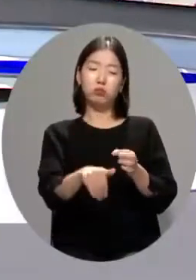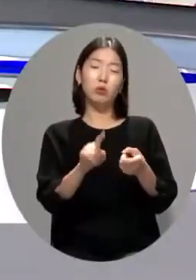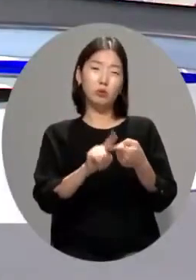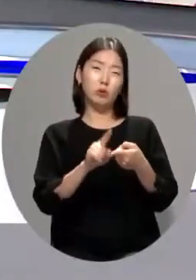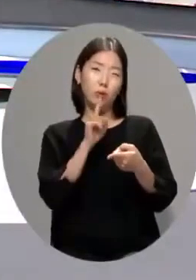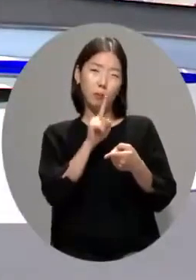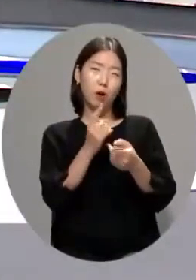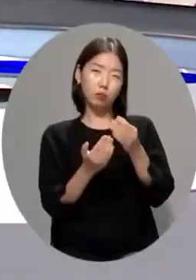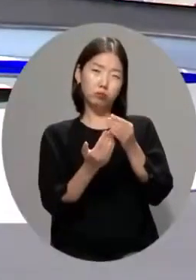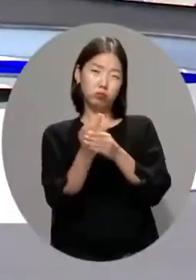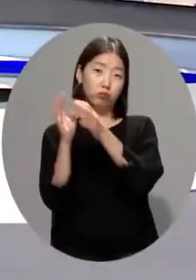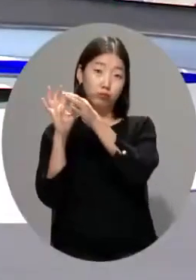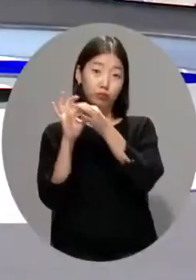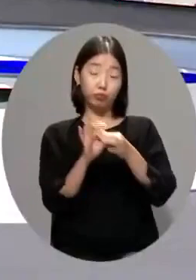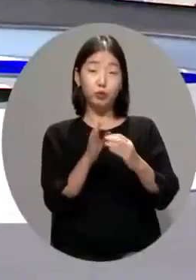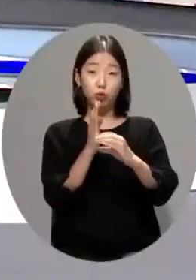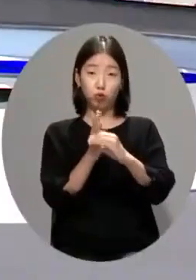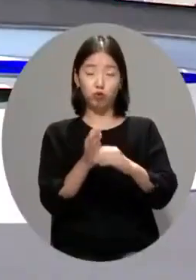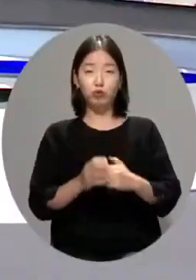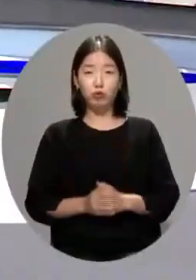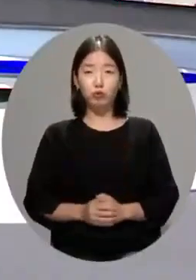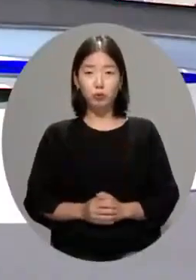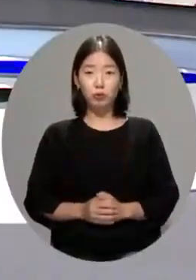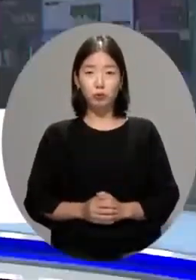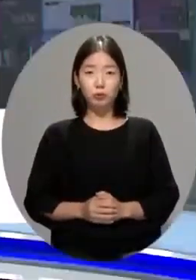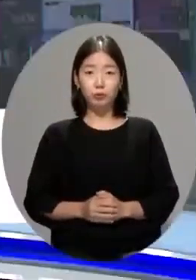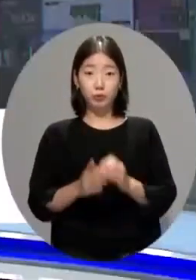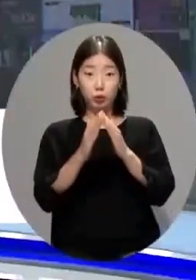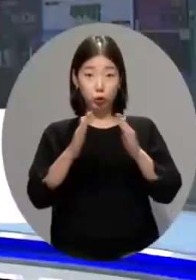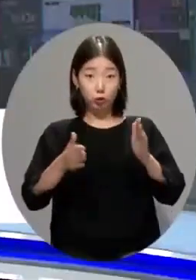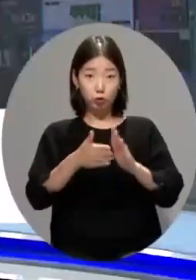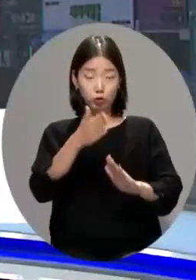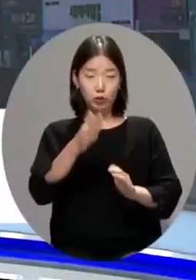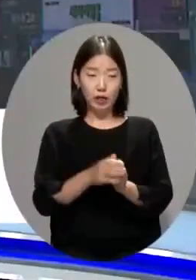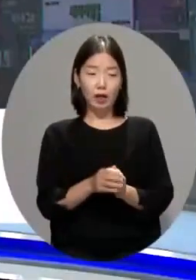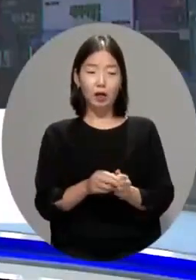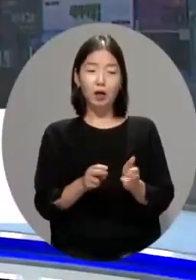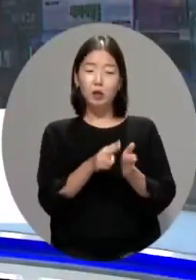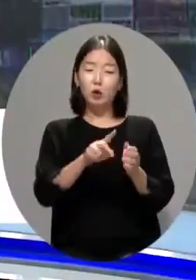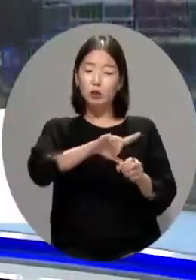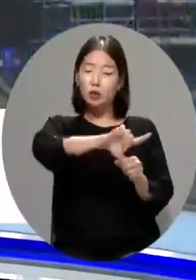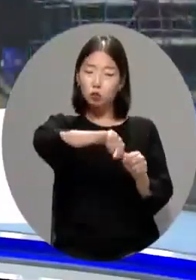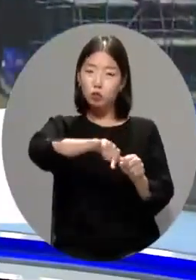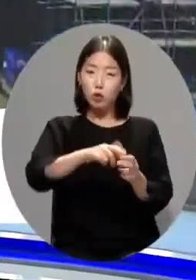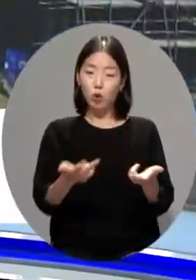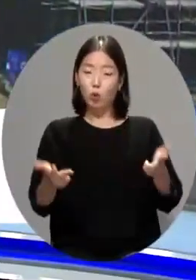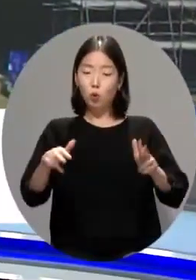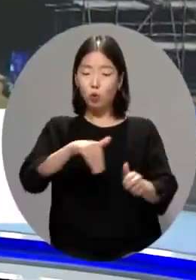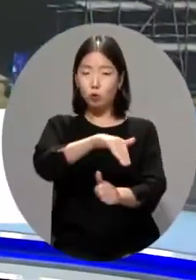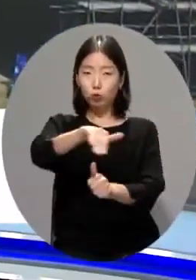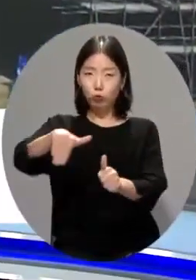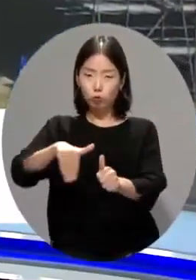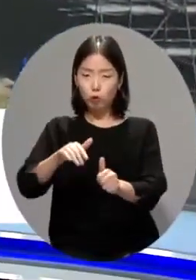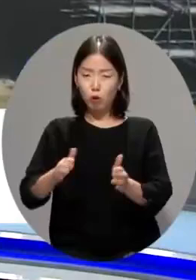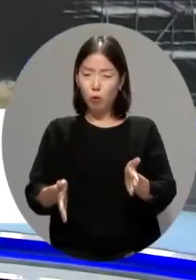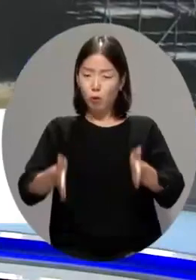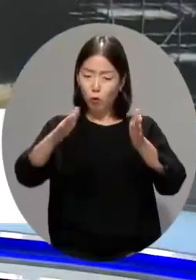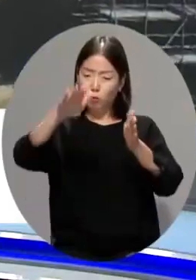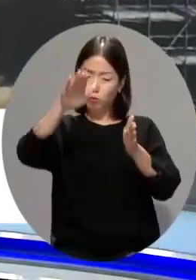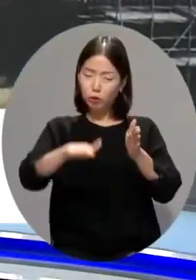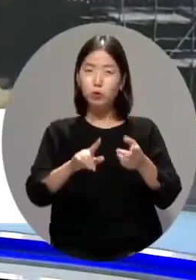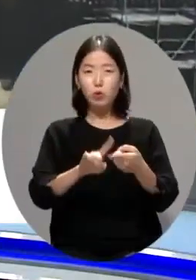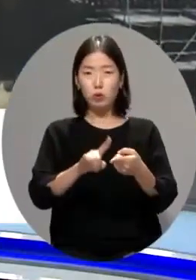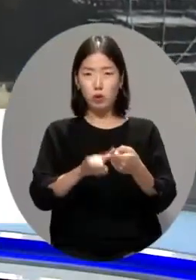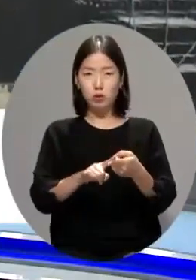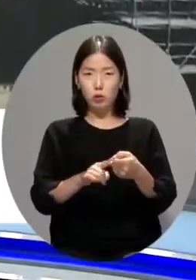지적이 꾸준히 제기되었는데요. 전주시가 역사 도심지구와 공원 주변 고도 제한, 주거